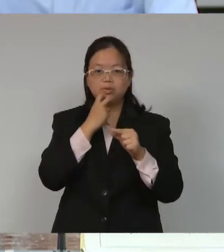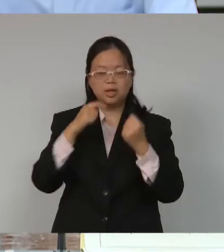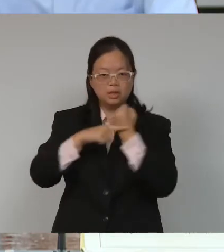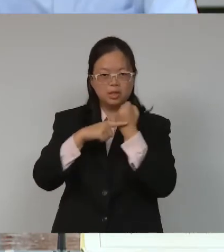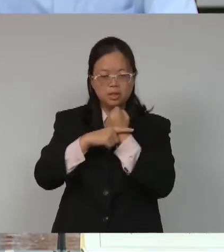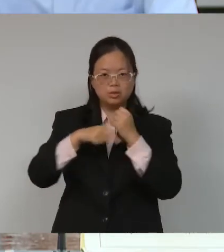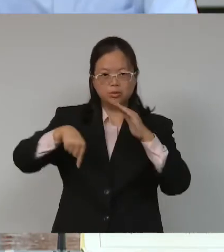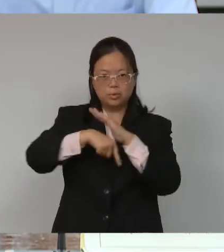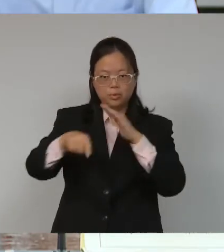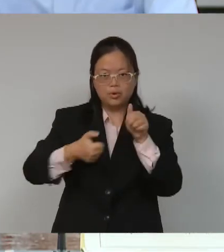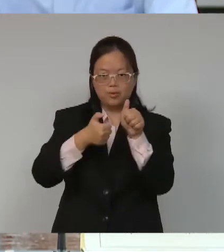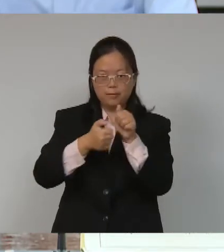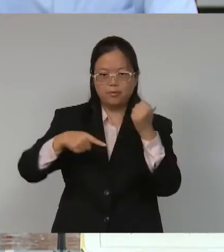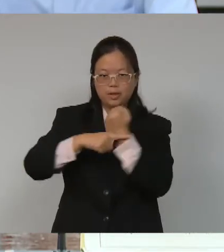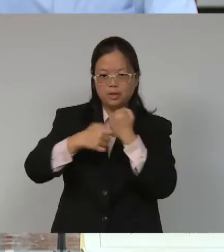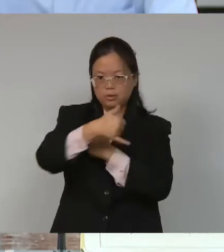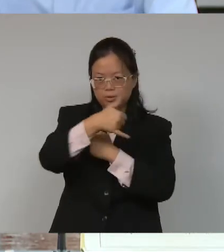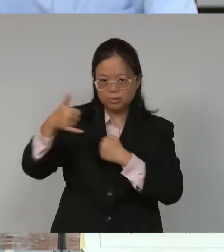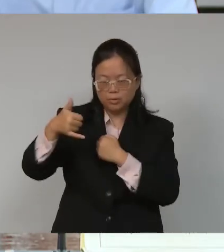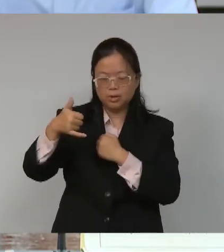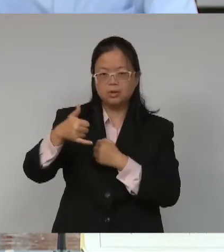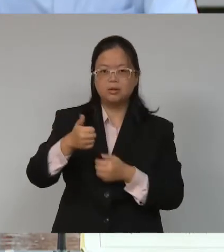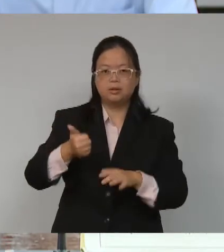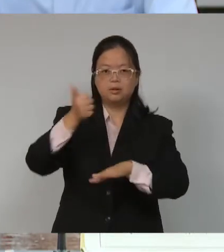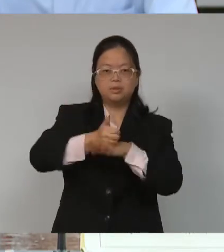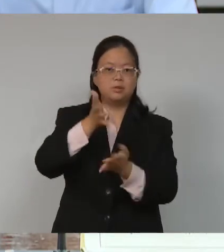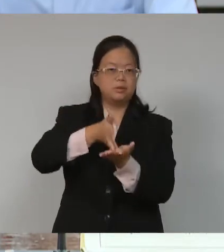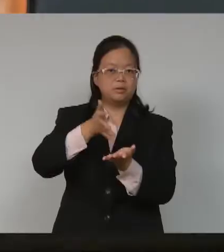研究员发言，时间也是5分钟。